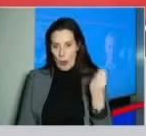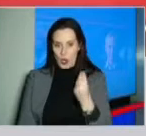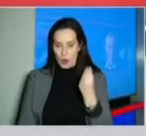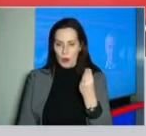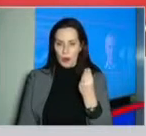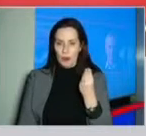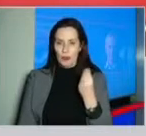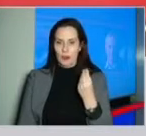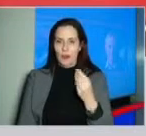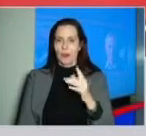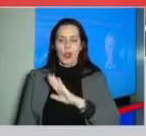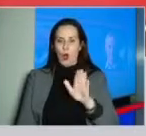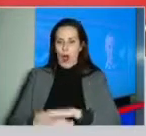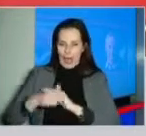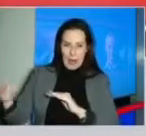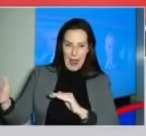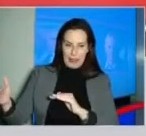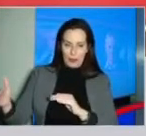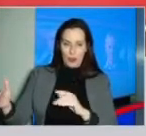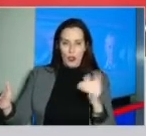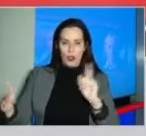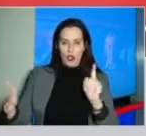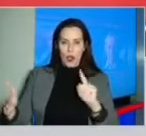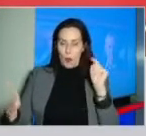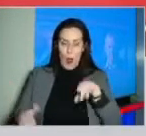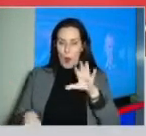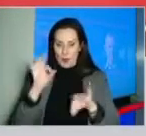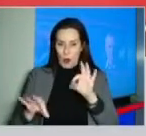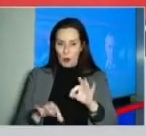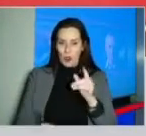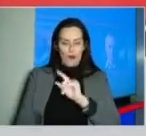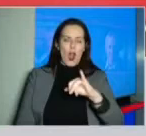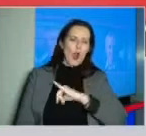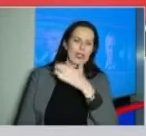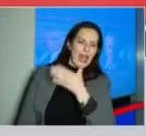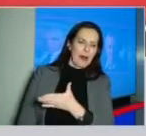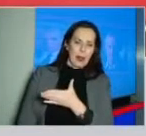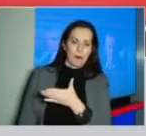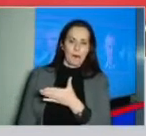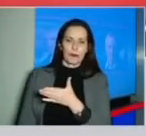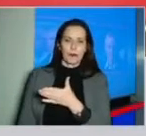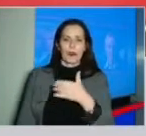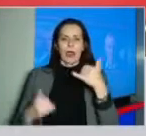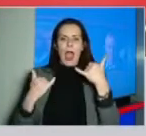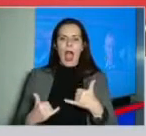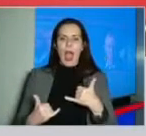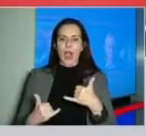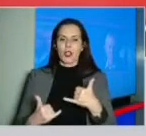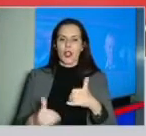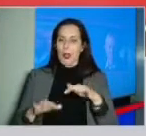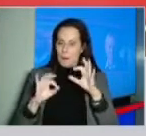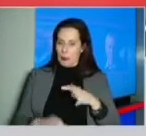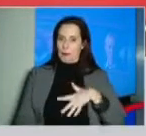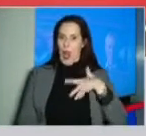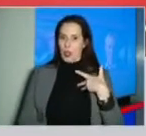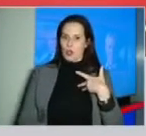קטן. כל הימניים שלא באו אף פעם לבחירות, ולא עניין אותם ולא כלום, עכשיו הבית באמת הם